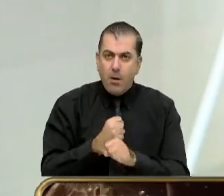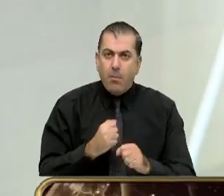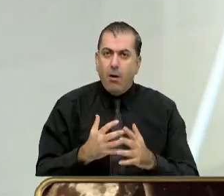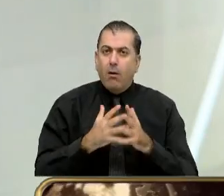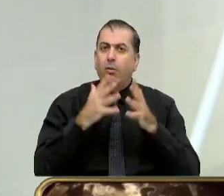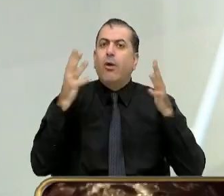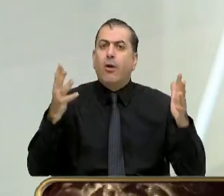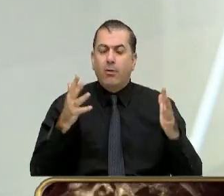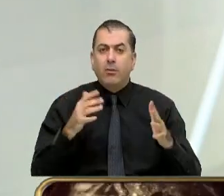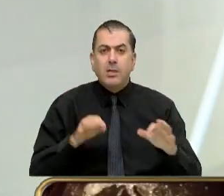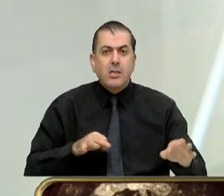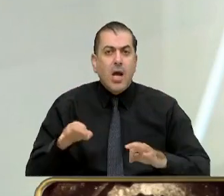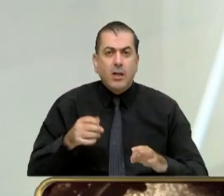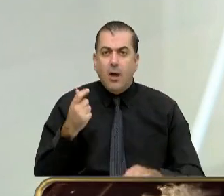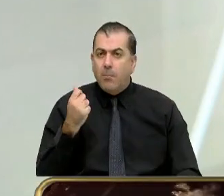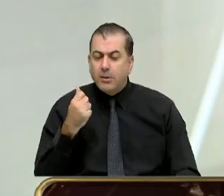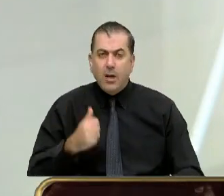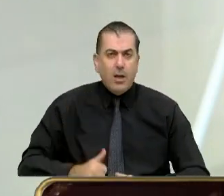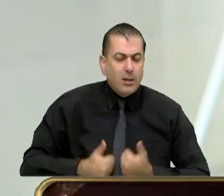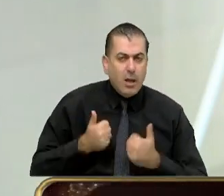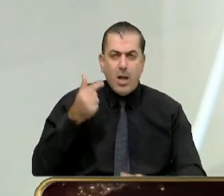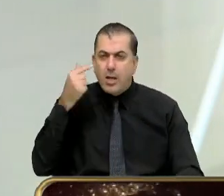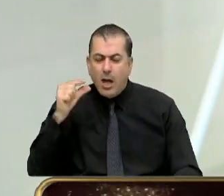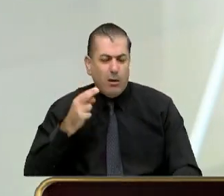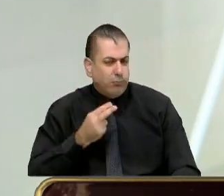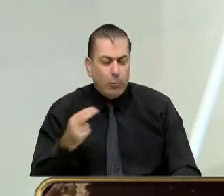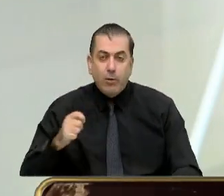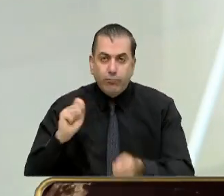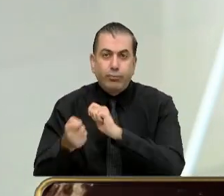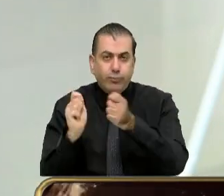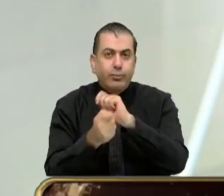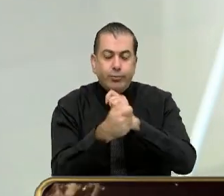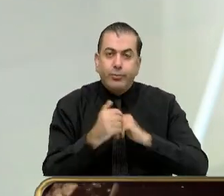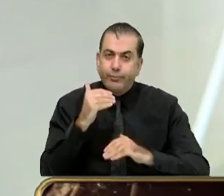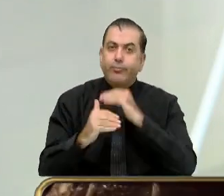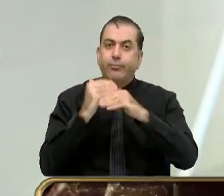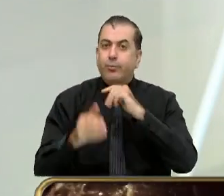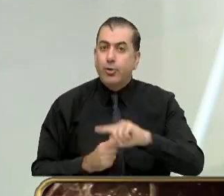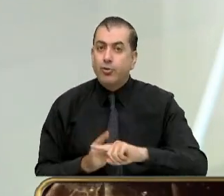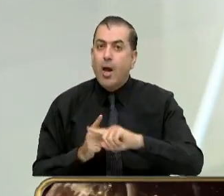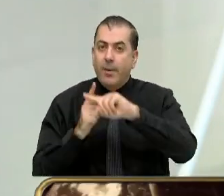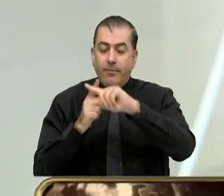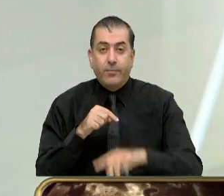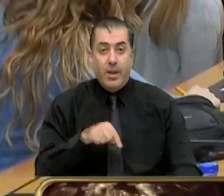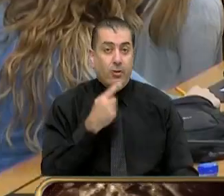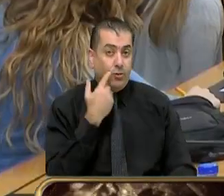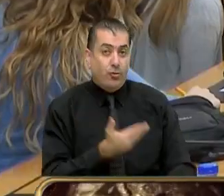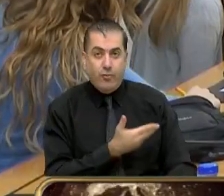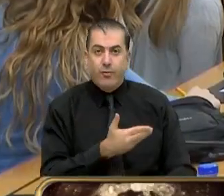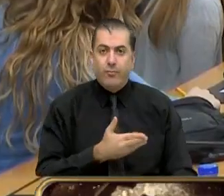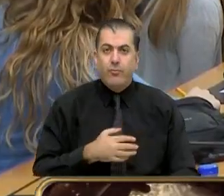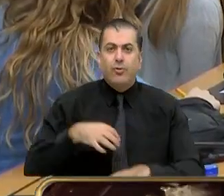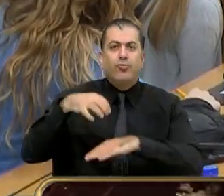الانجازات على مستوى الاصلاحات السياسيه والاقتصاديه والاداريه واضافت البدول خلال لقاء اللجنه عددا من طلبه وقده